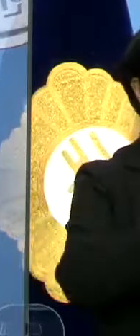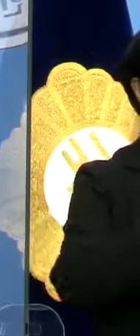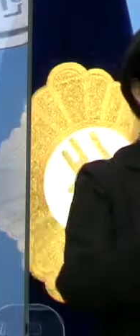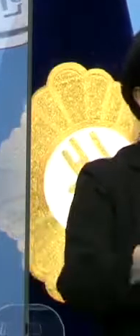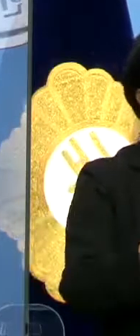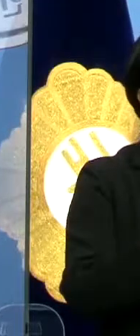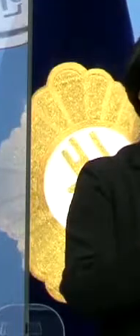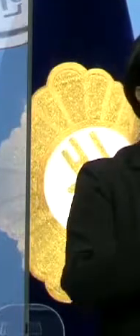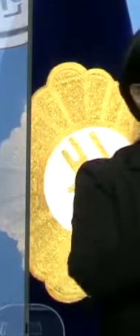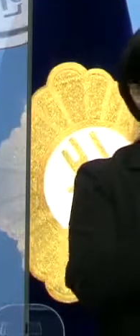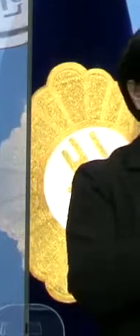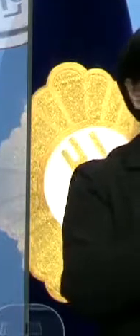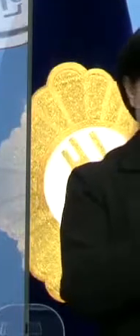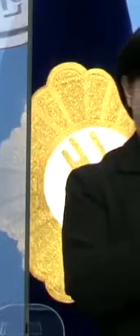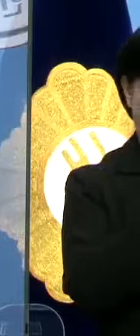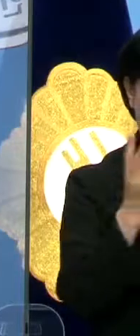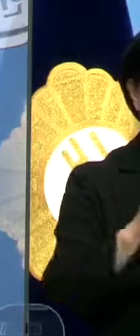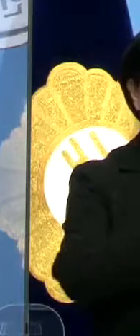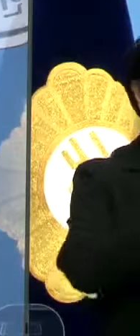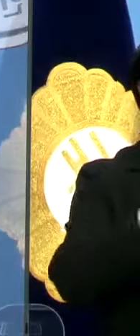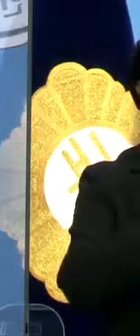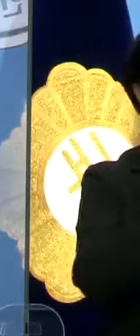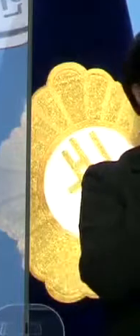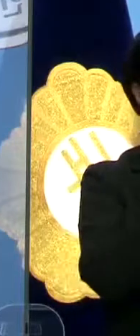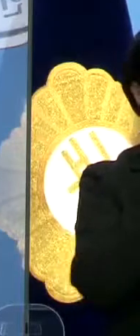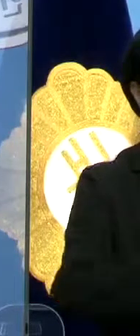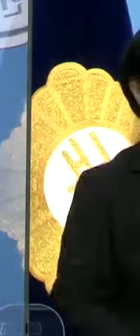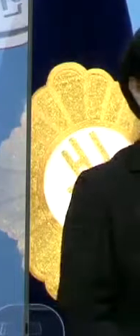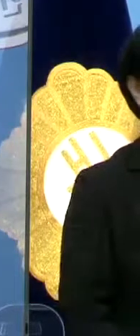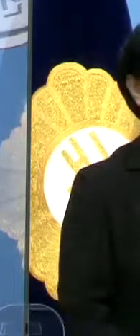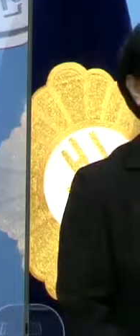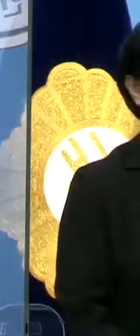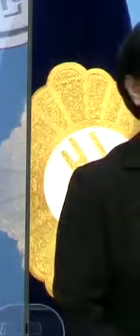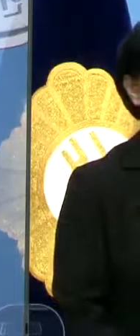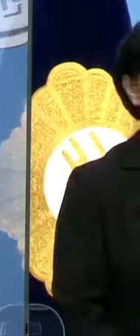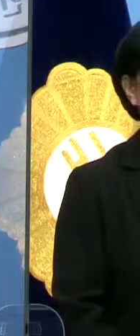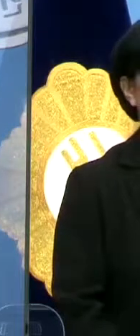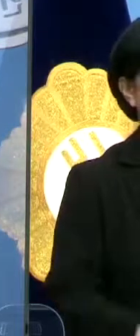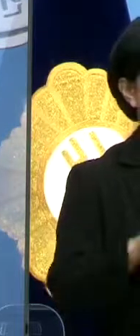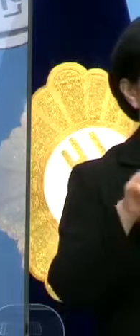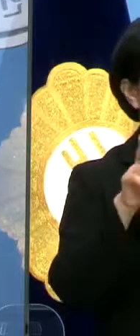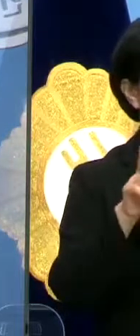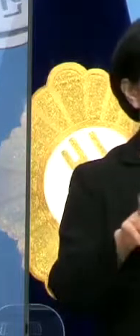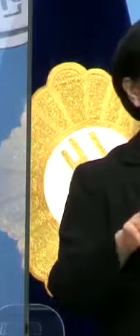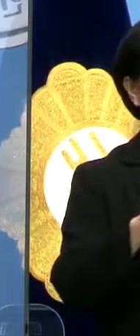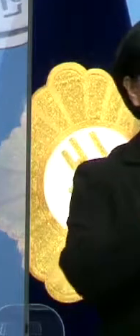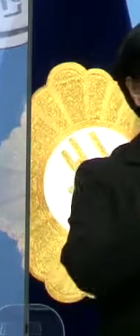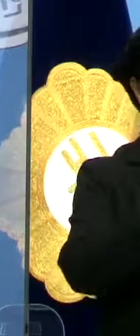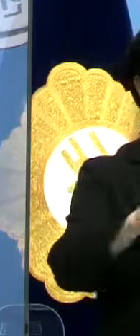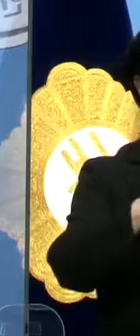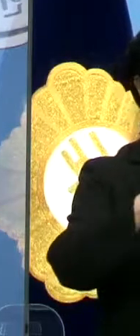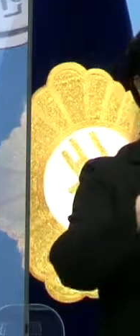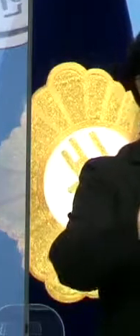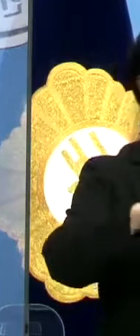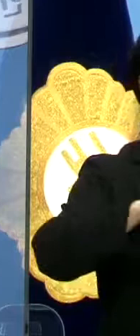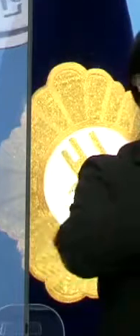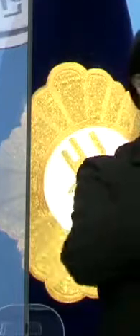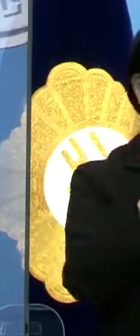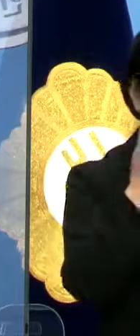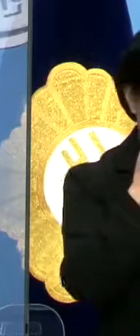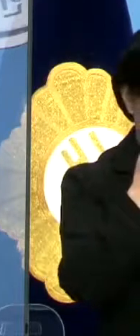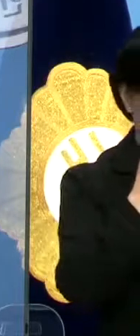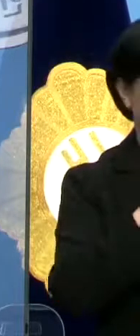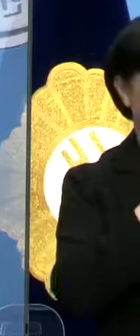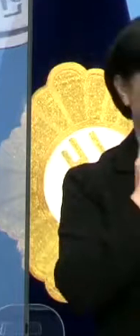듯 여러가지 카르텔이 형성되어 있는 것들을 목격할 수 있었습니다 지금 지방 후에는 전혀 감시 도구 가 제대로